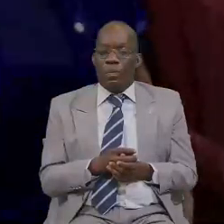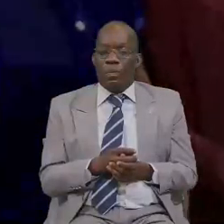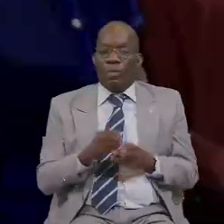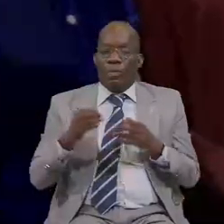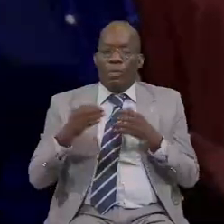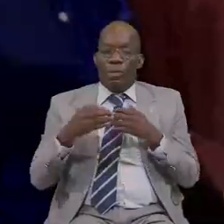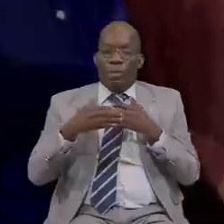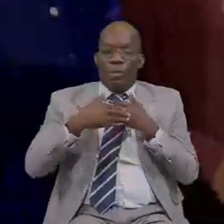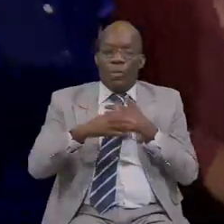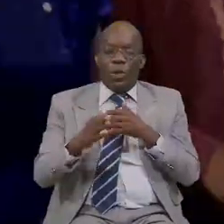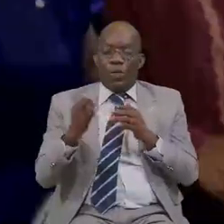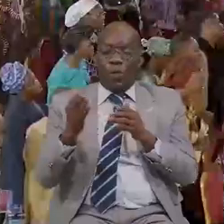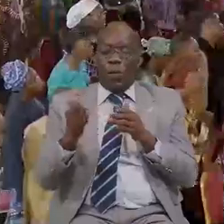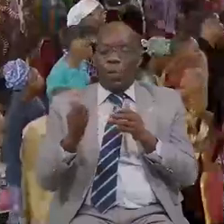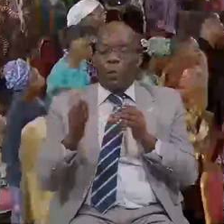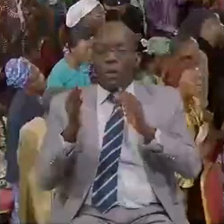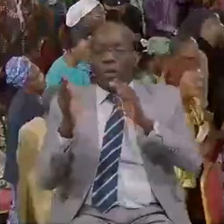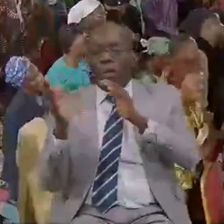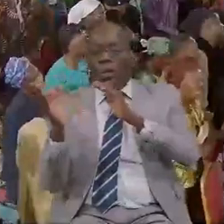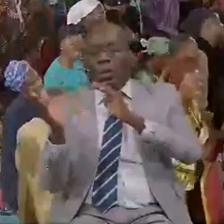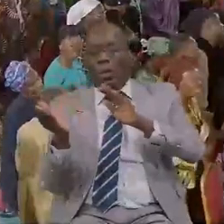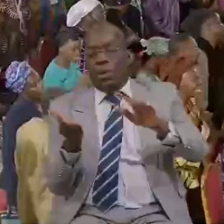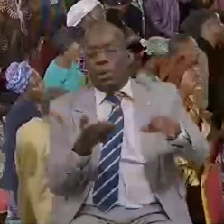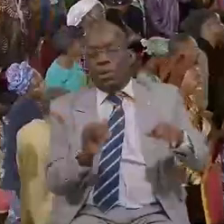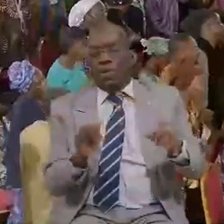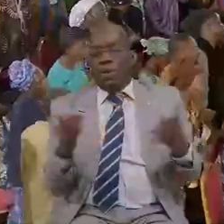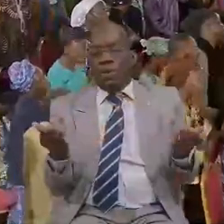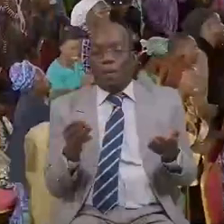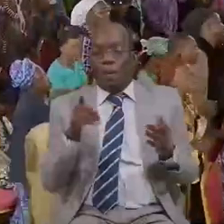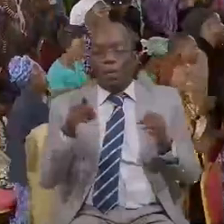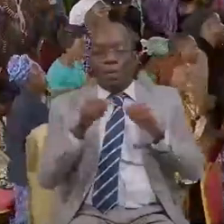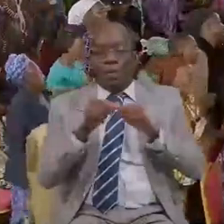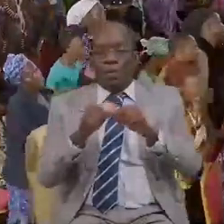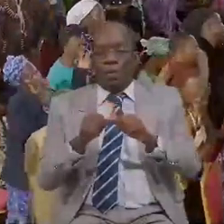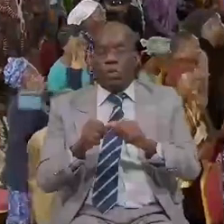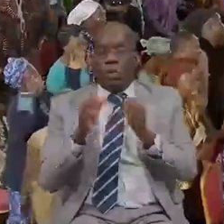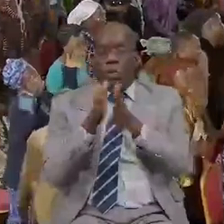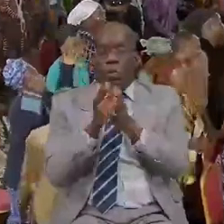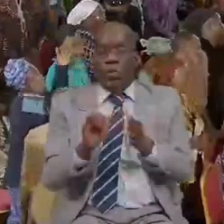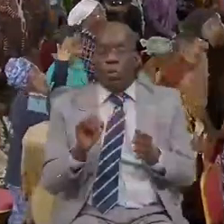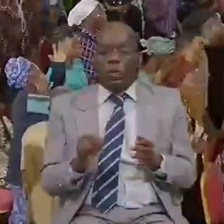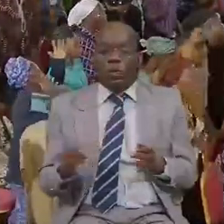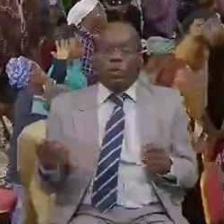Après avoir quitté ici, tu dois continuer à prier